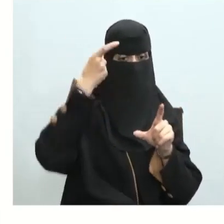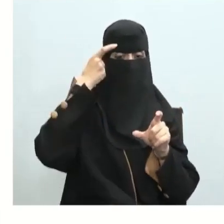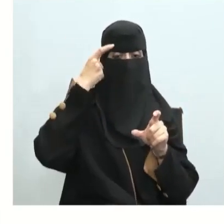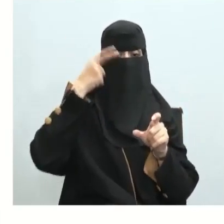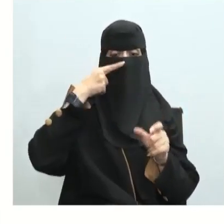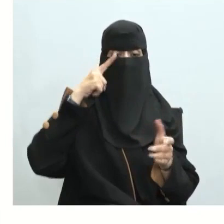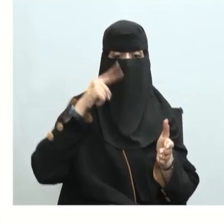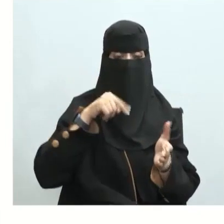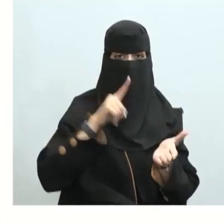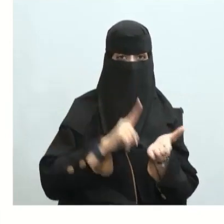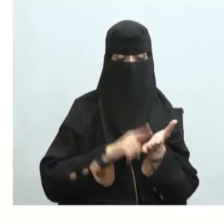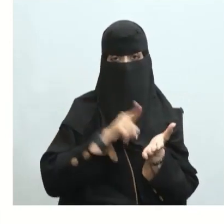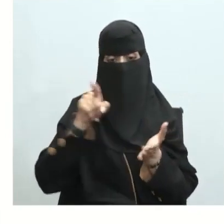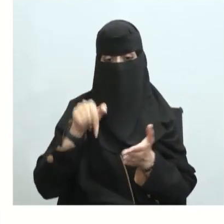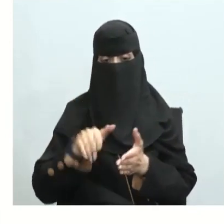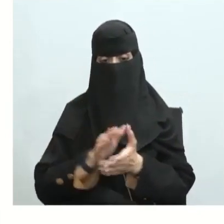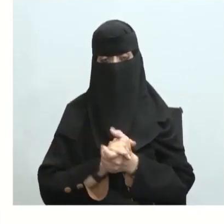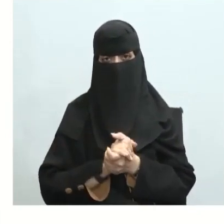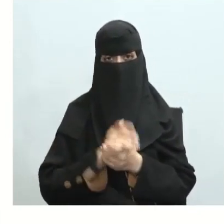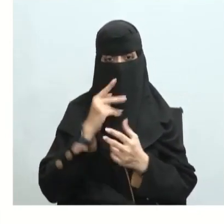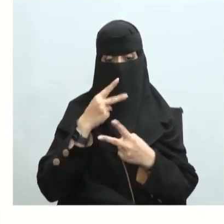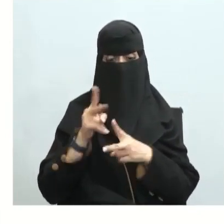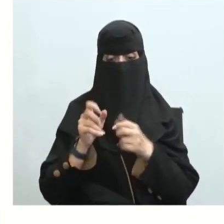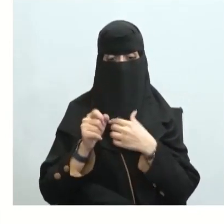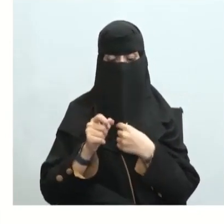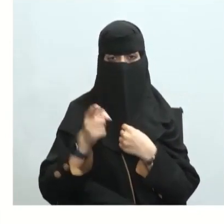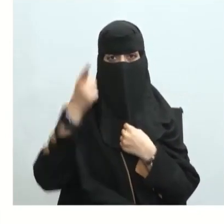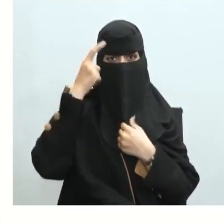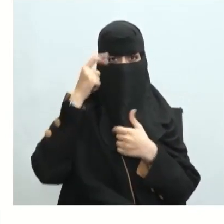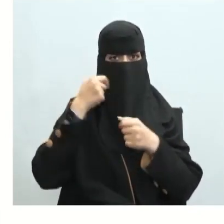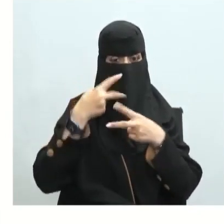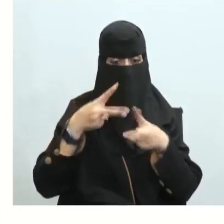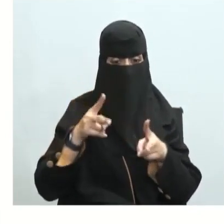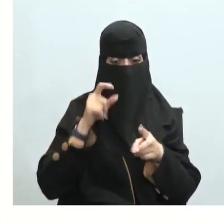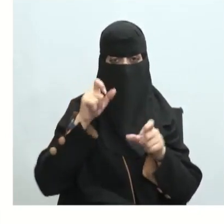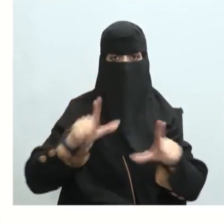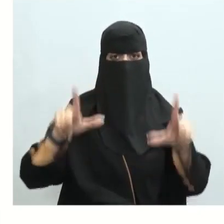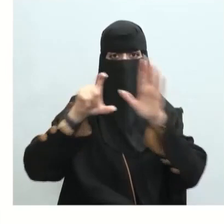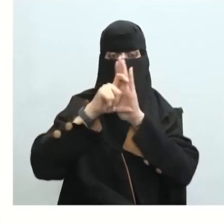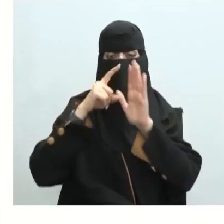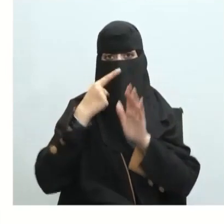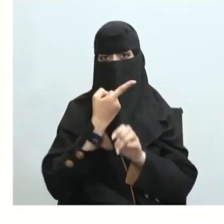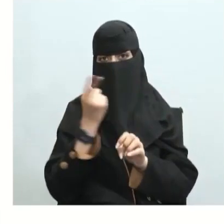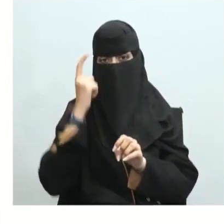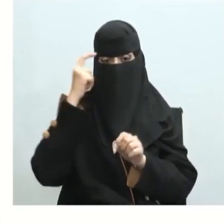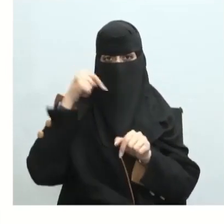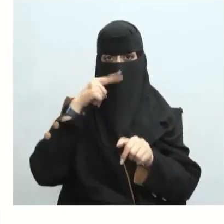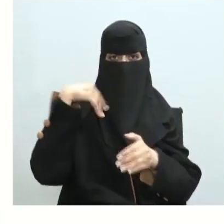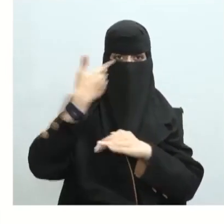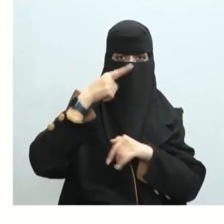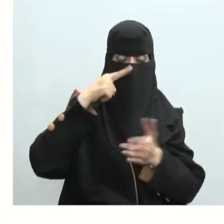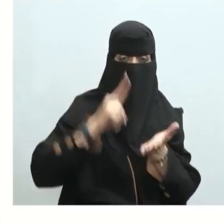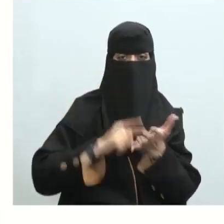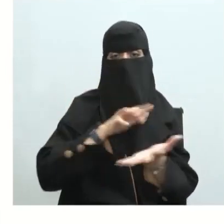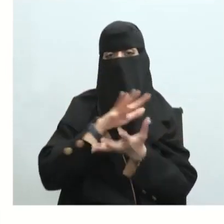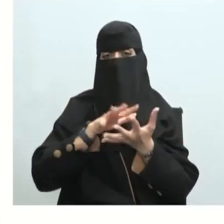التوجيه التحيه استفتاح البسمله التوجيه التحيه بعد ذلك العرض العرض هنا نحيطكم علما باننا نعاني من